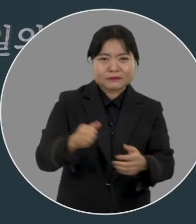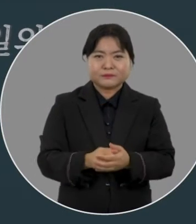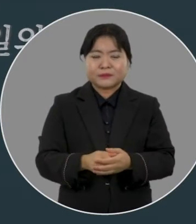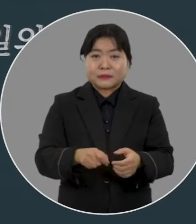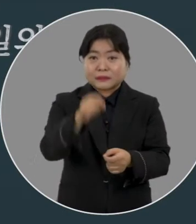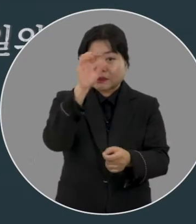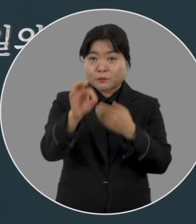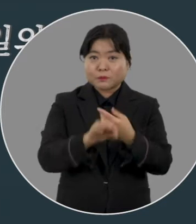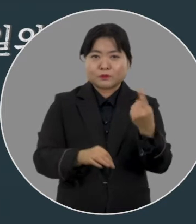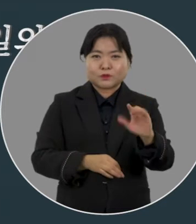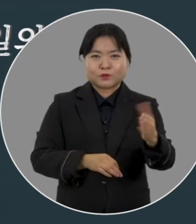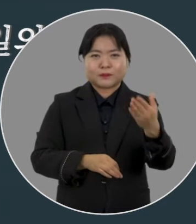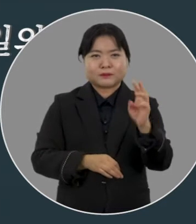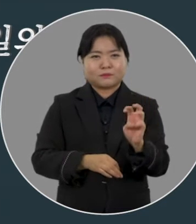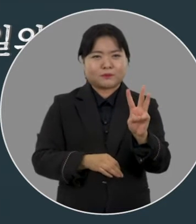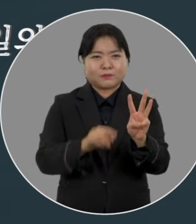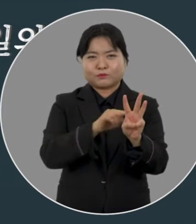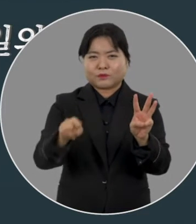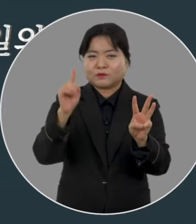보면 1933년부터